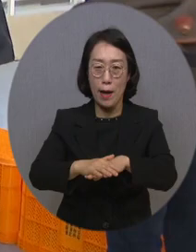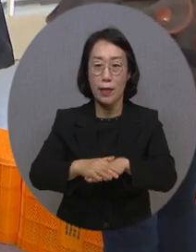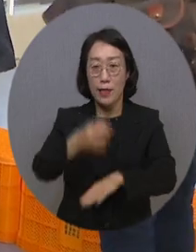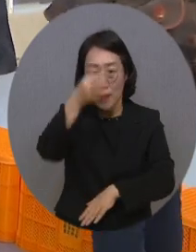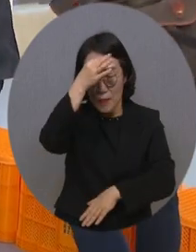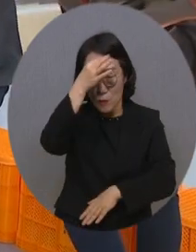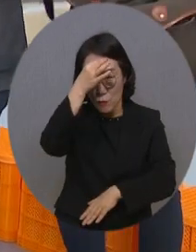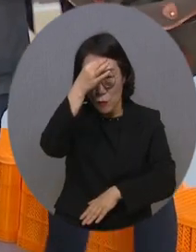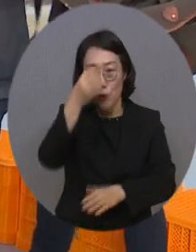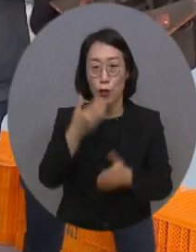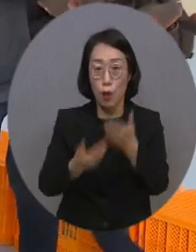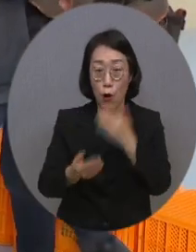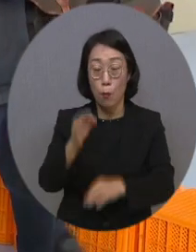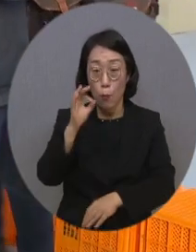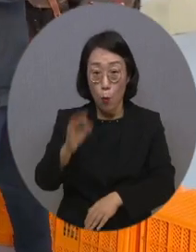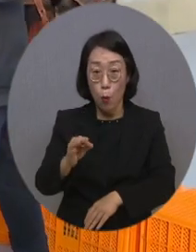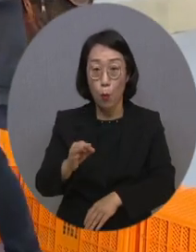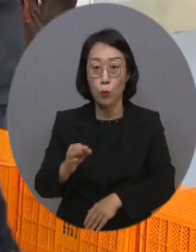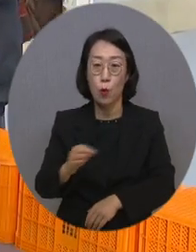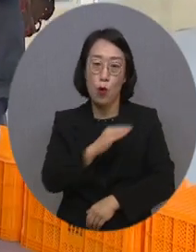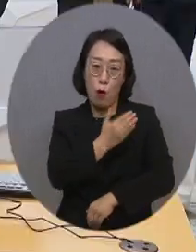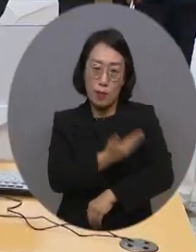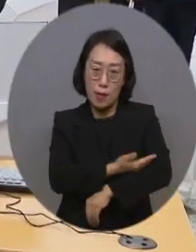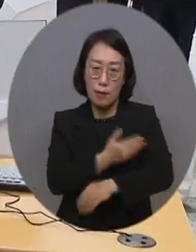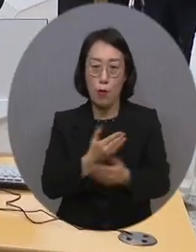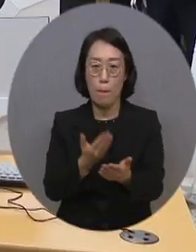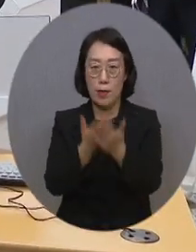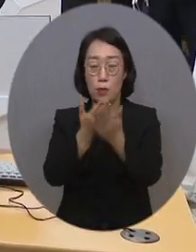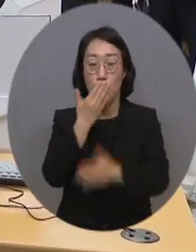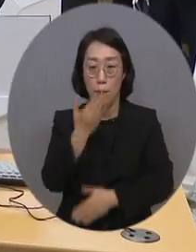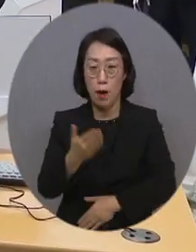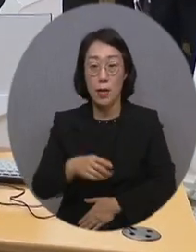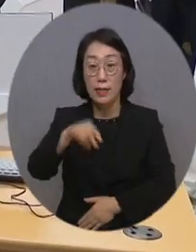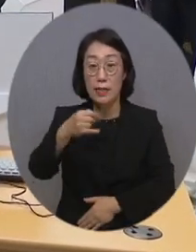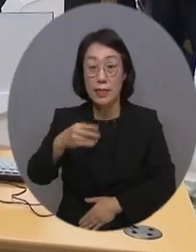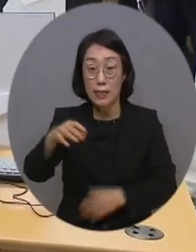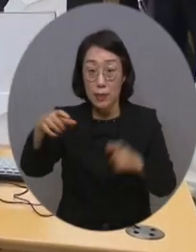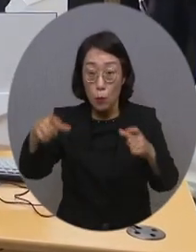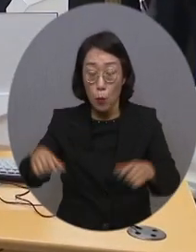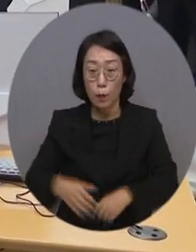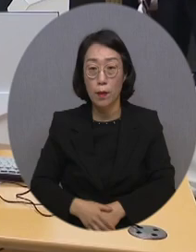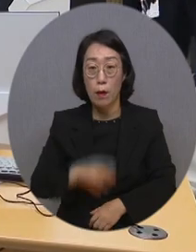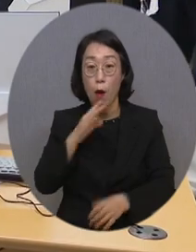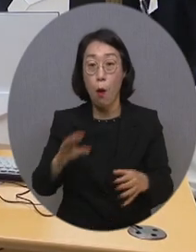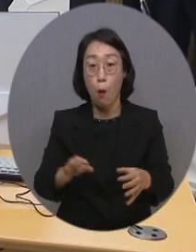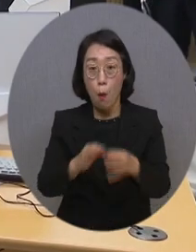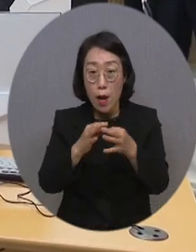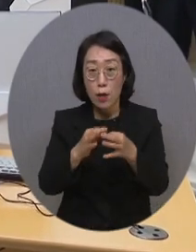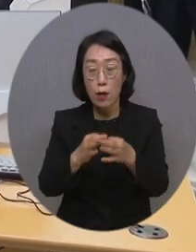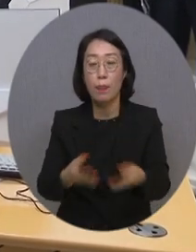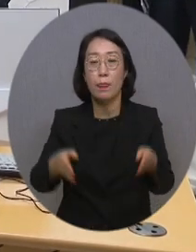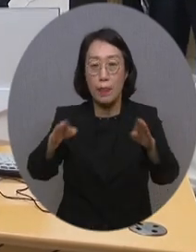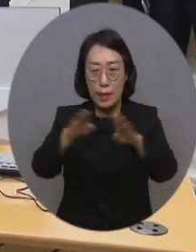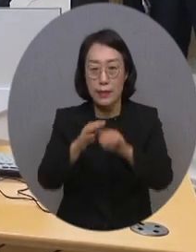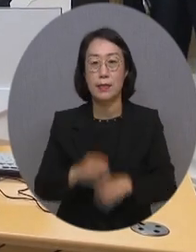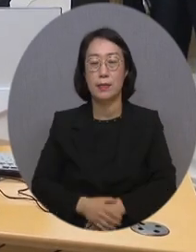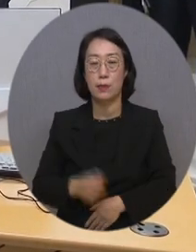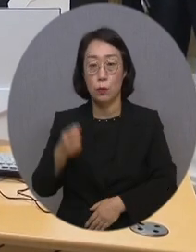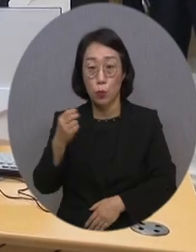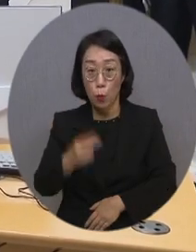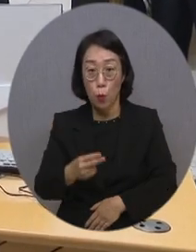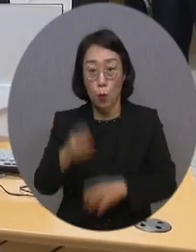영농기술을 축적하고 경영 역량을 높일 수 있습니다. 실증단지는 스마트팜 관련 연구기관, 대학,